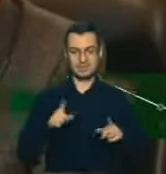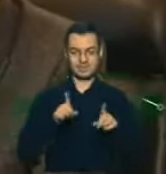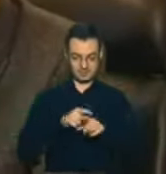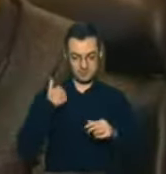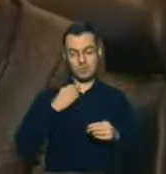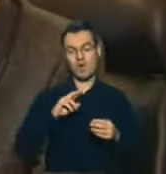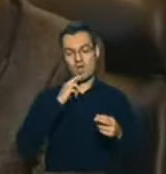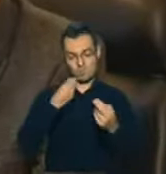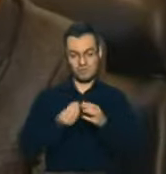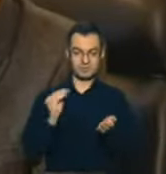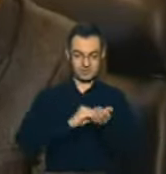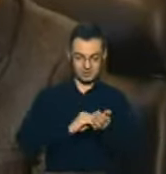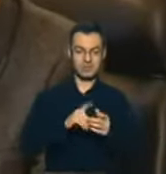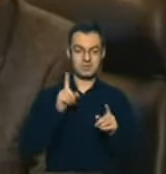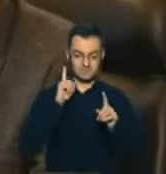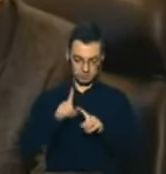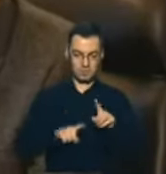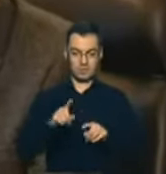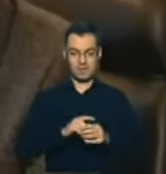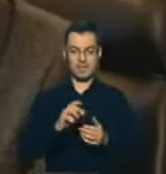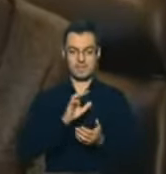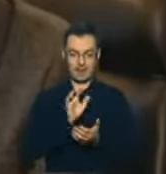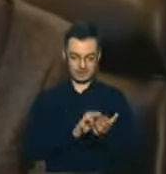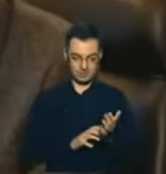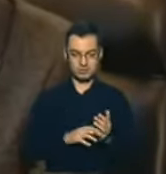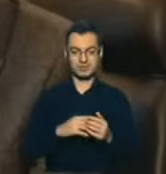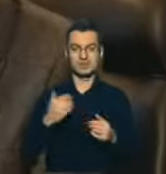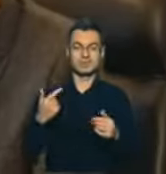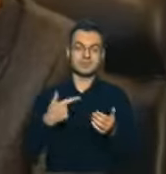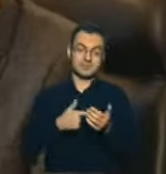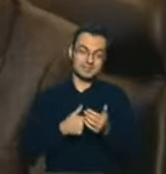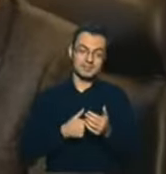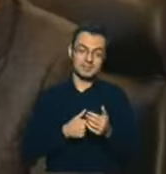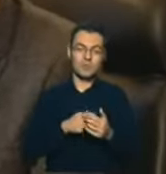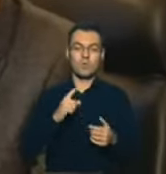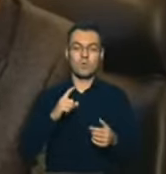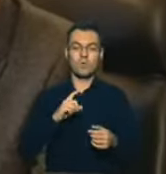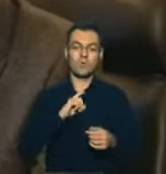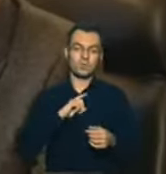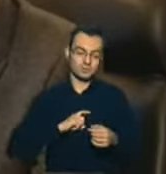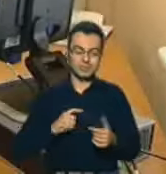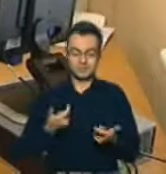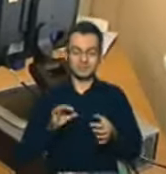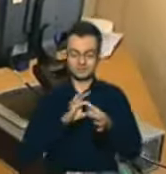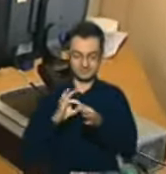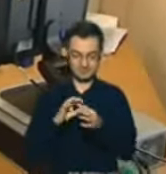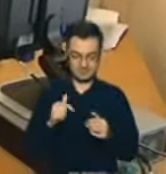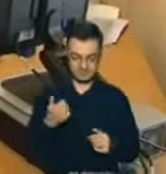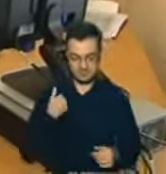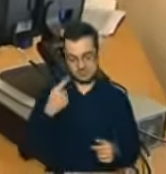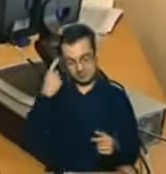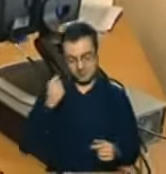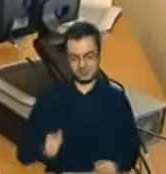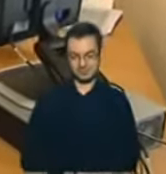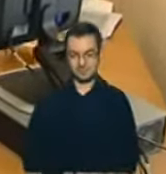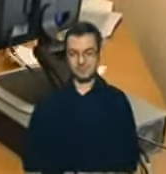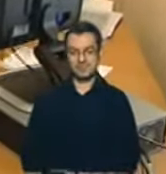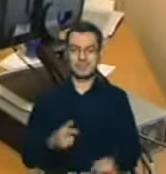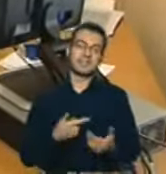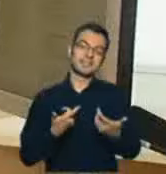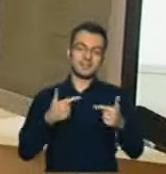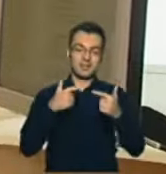odpowiedź merytoryczna, tak żeby uczynić zadość już tą, tej stronie urzędowej, bo o niej też musimy pamiętać. Taka urzędnicza proza